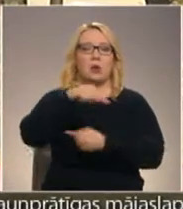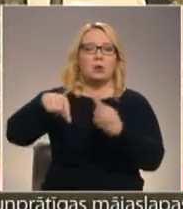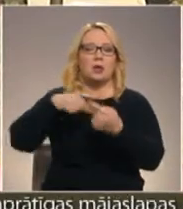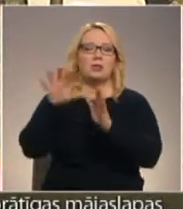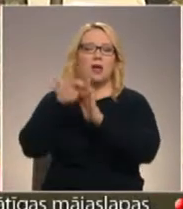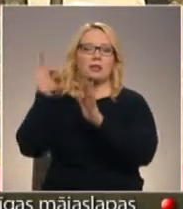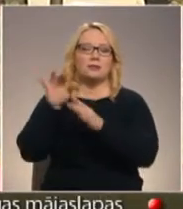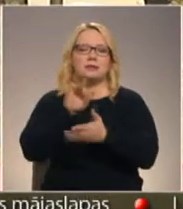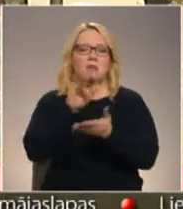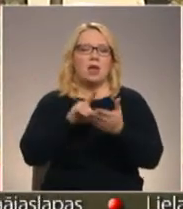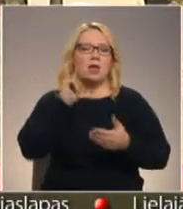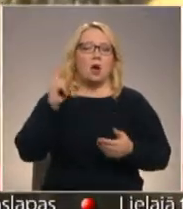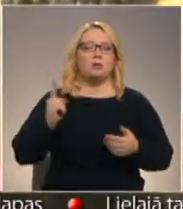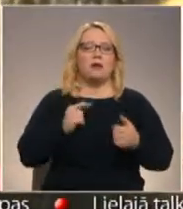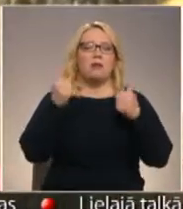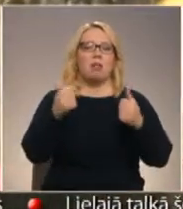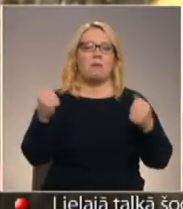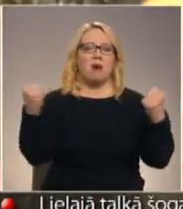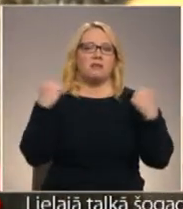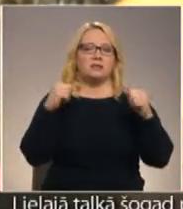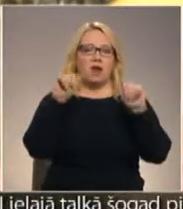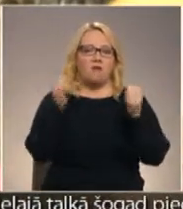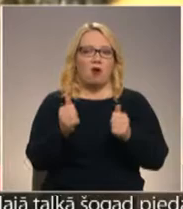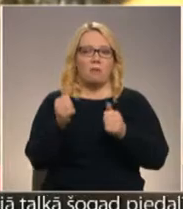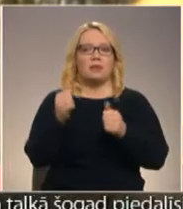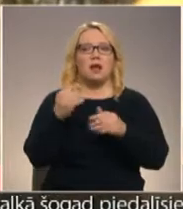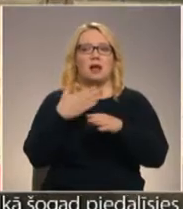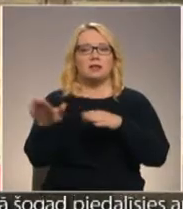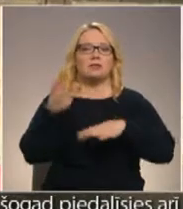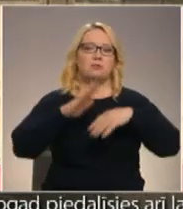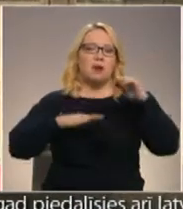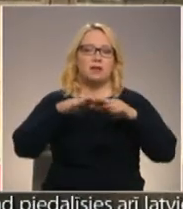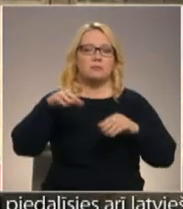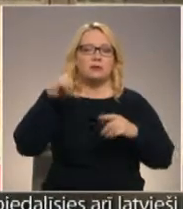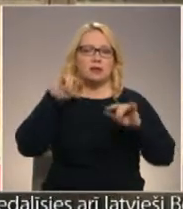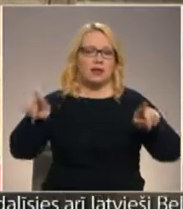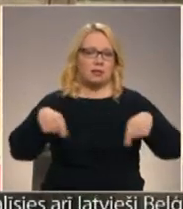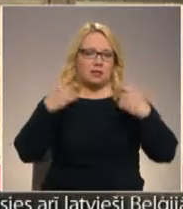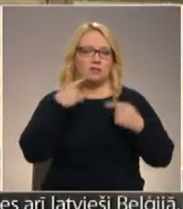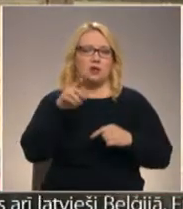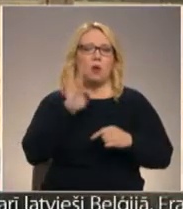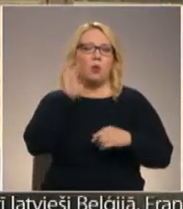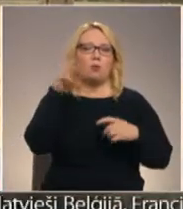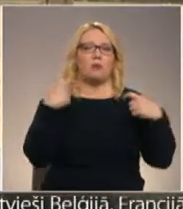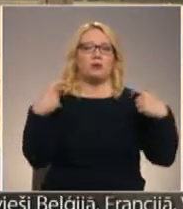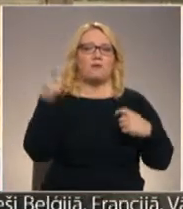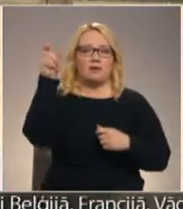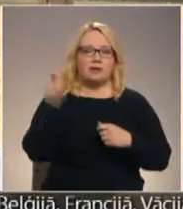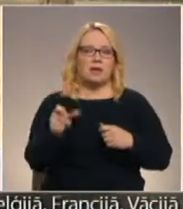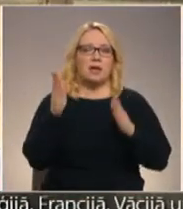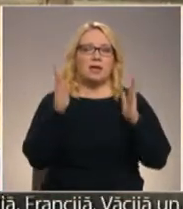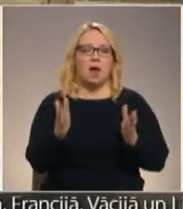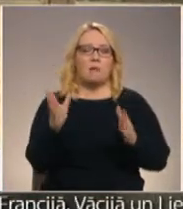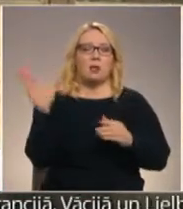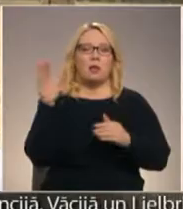speciālisti, jaunsargi ir labā fiziskā formā, taču atsevišķas prasmes vēl jāattīsta. Topošajam virsniekam viņam ir jābūt tam pamatspējām